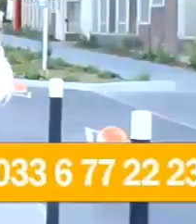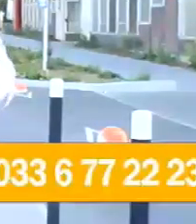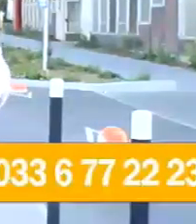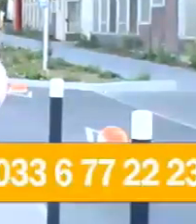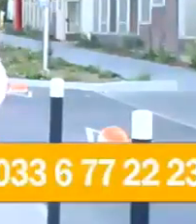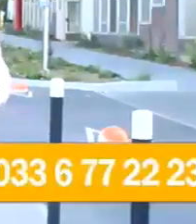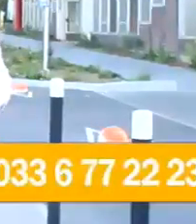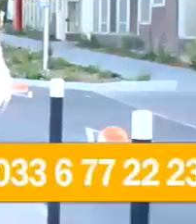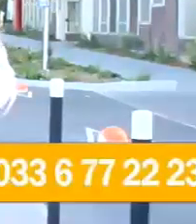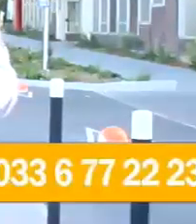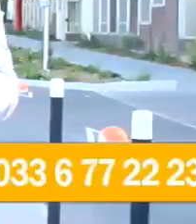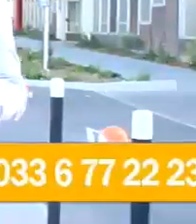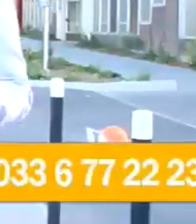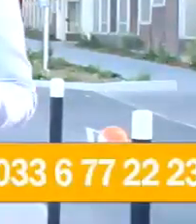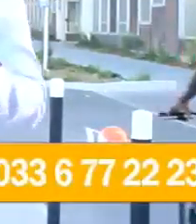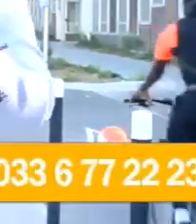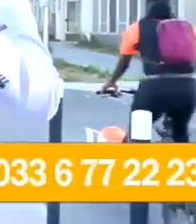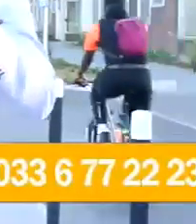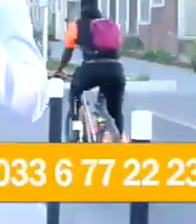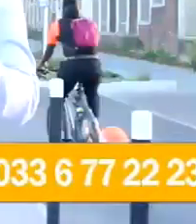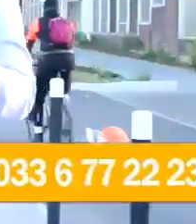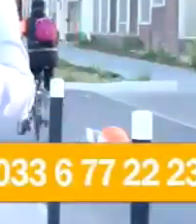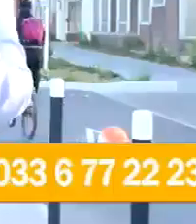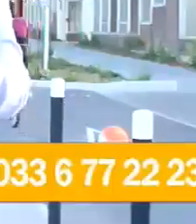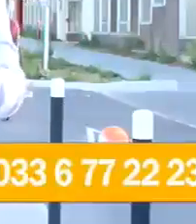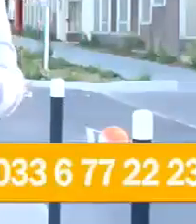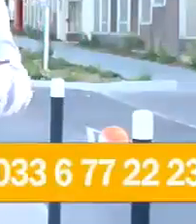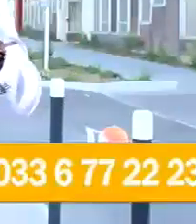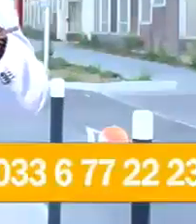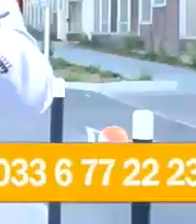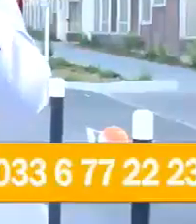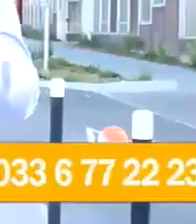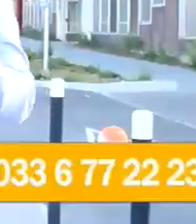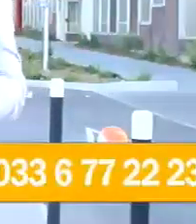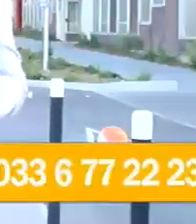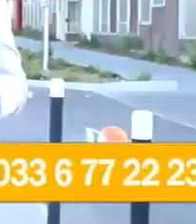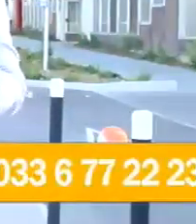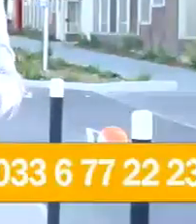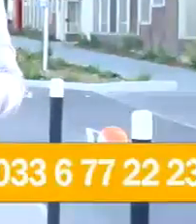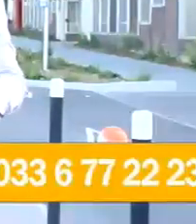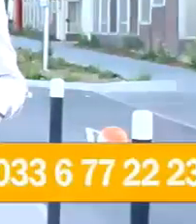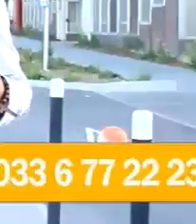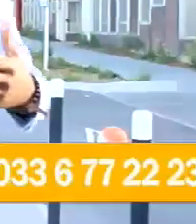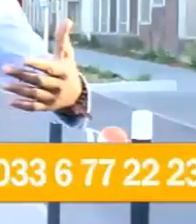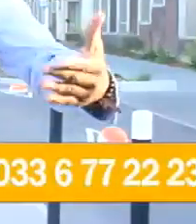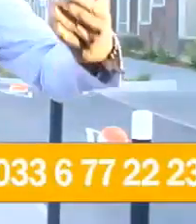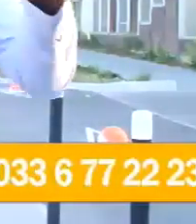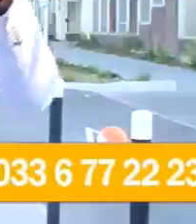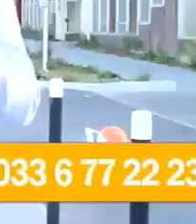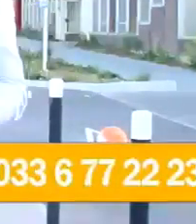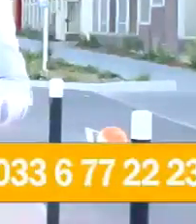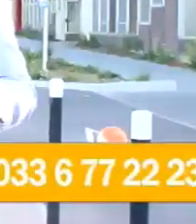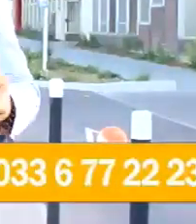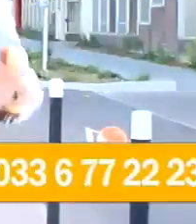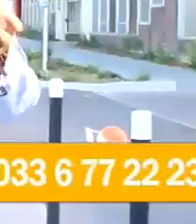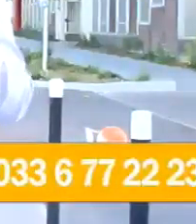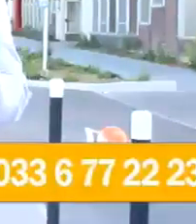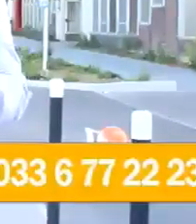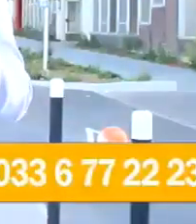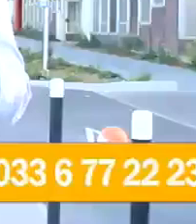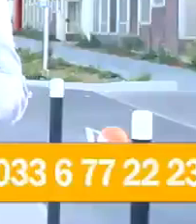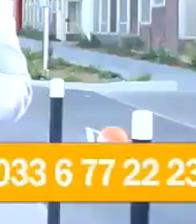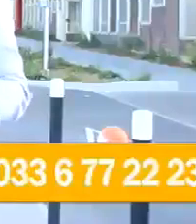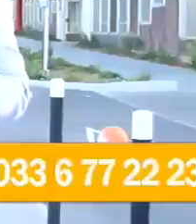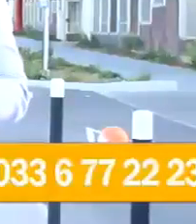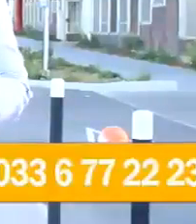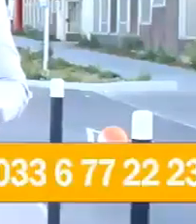tout, vous serez servi, vous ne serez pas déçus. C'est vrai que ça fait un bon moment, tout le monde a une sous-tête sololité. Na lobi nabino,